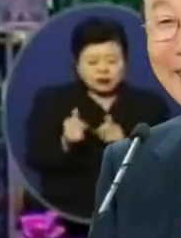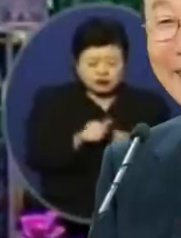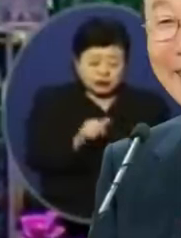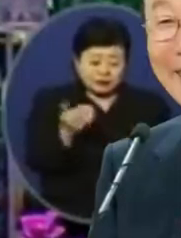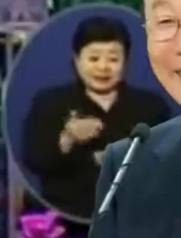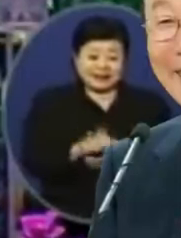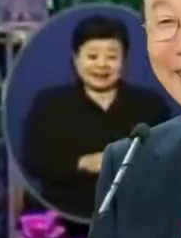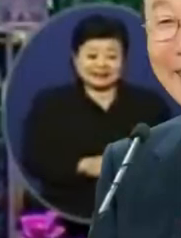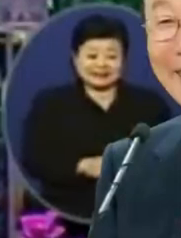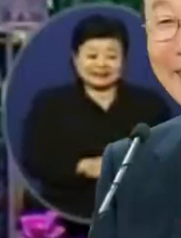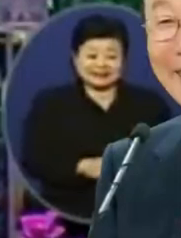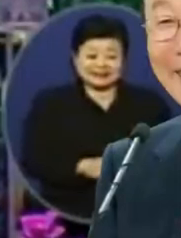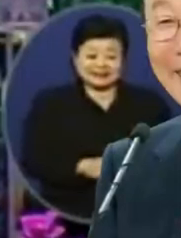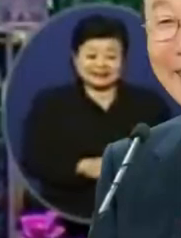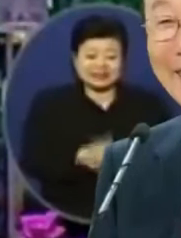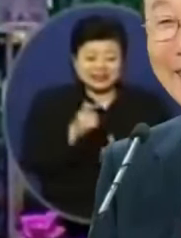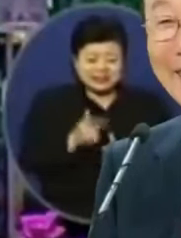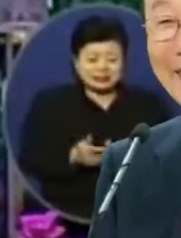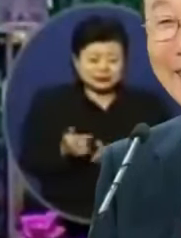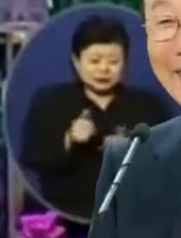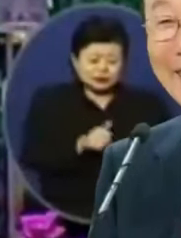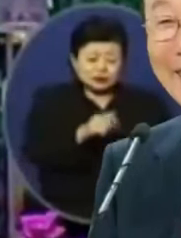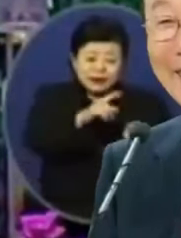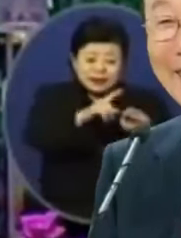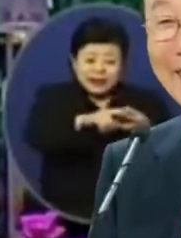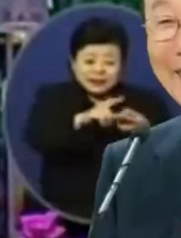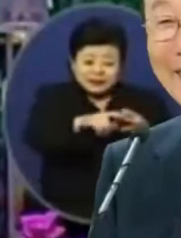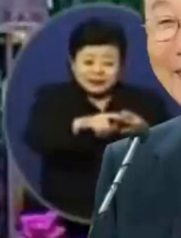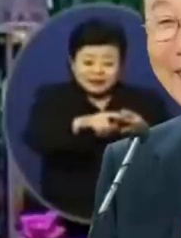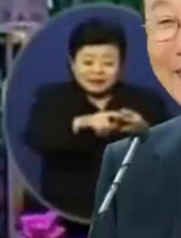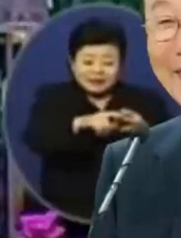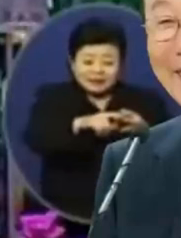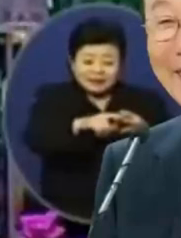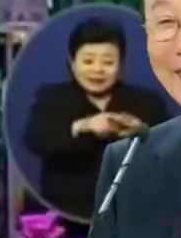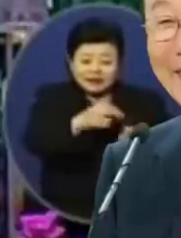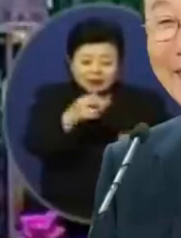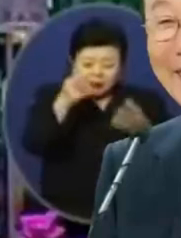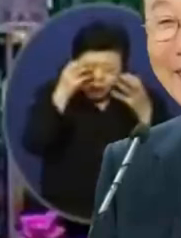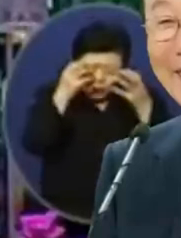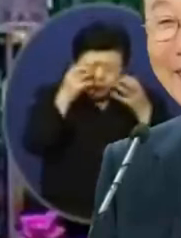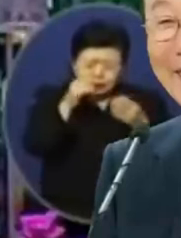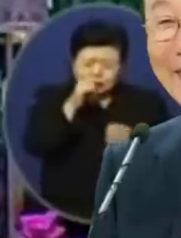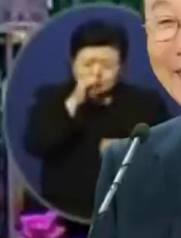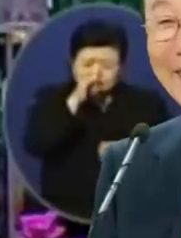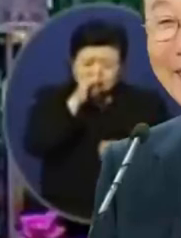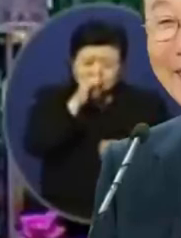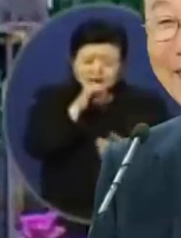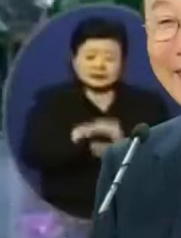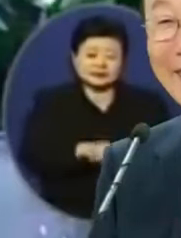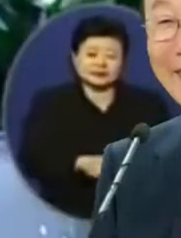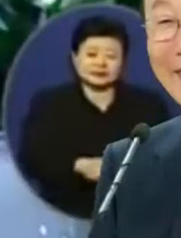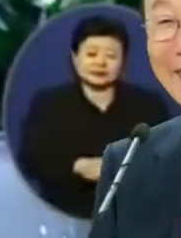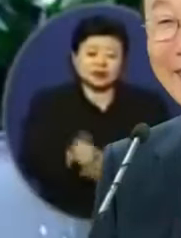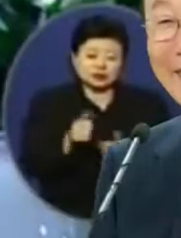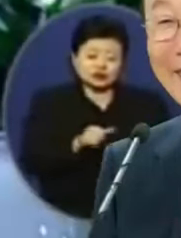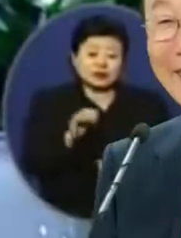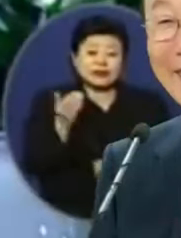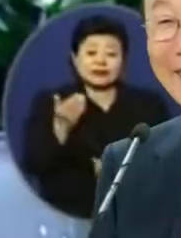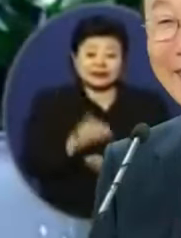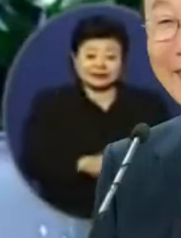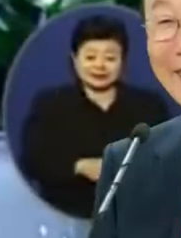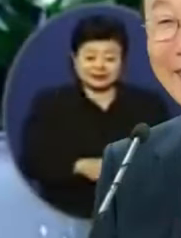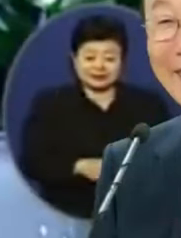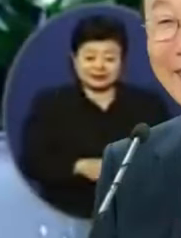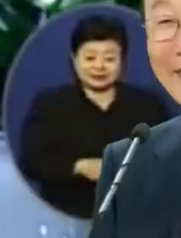되도 예수님이 죽음에 대해서 너무나 고통스러워서 거의 죽게 되었어.